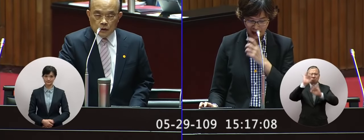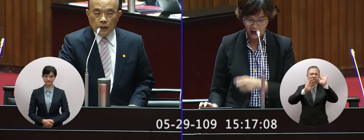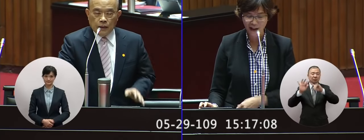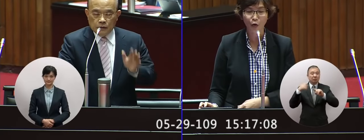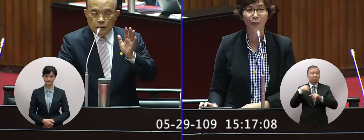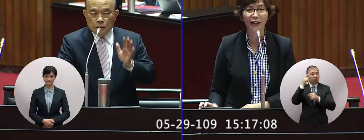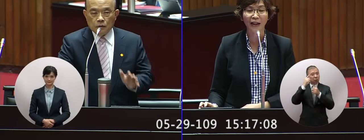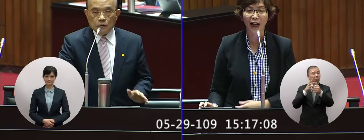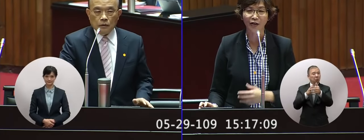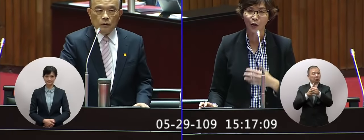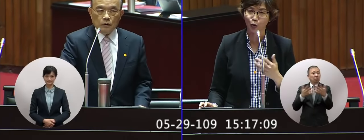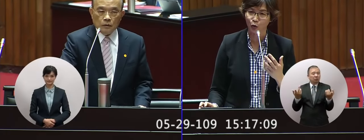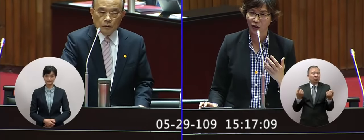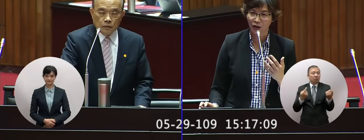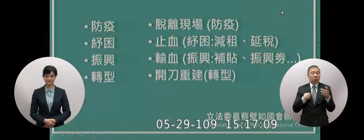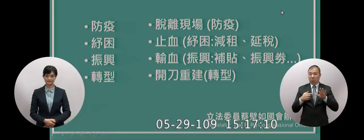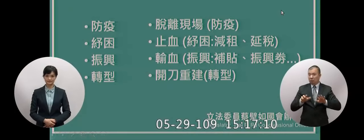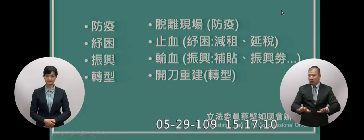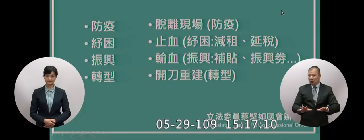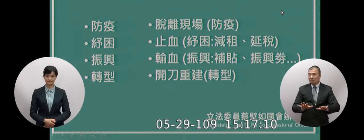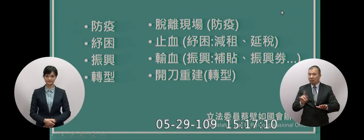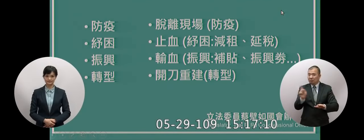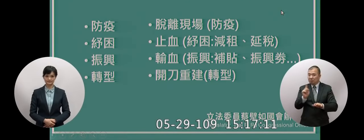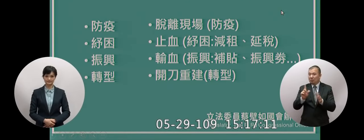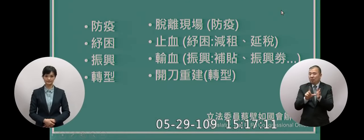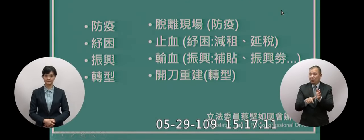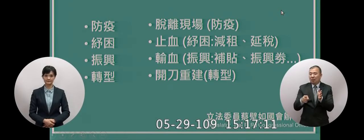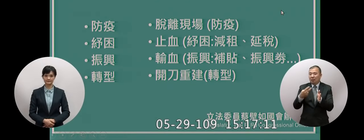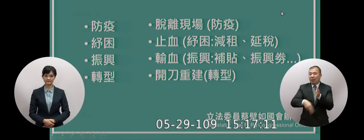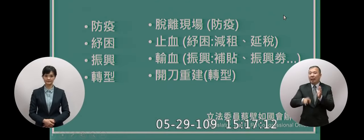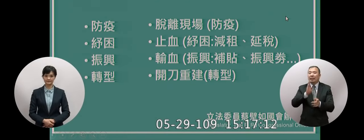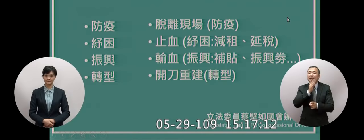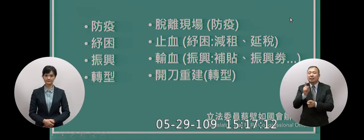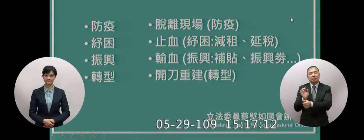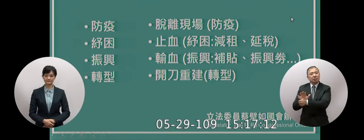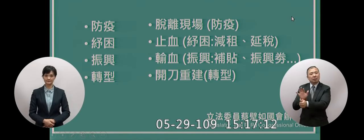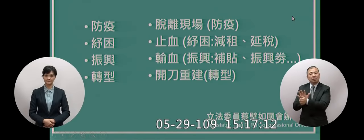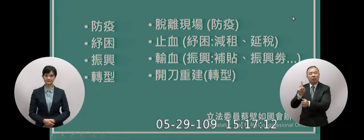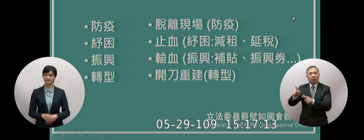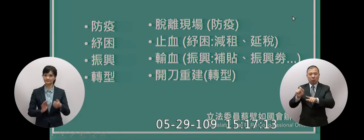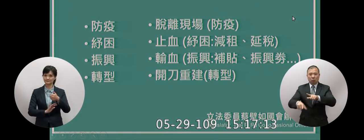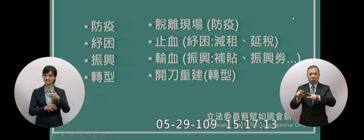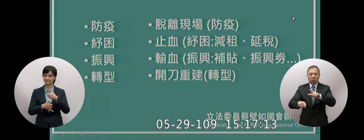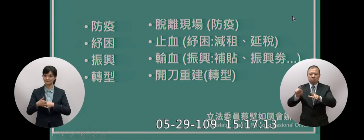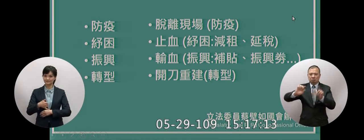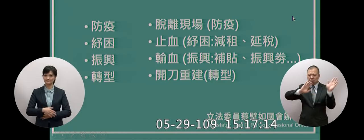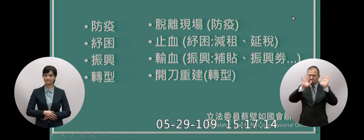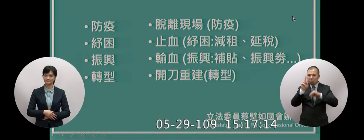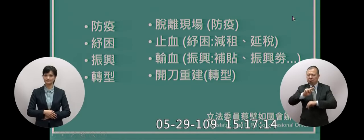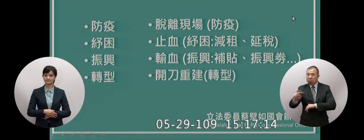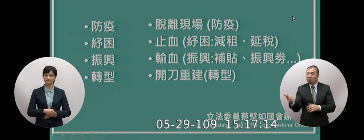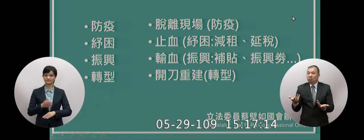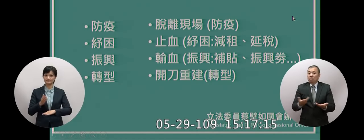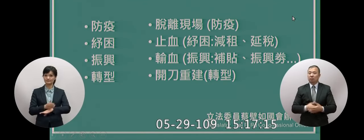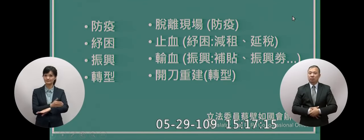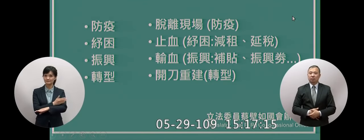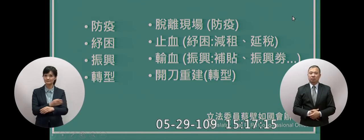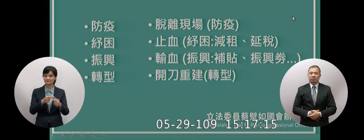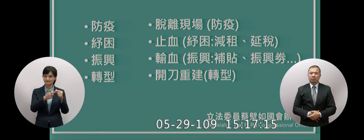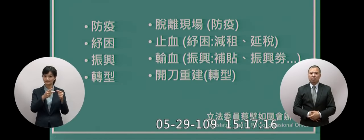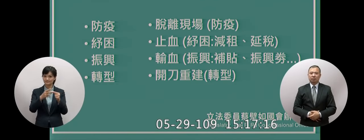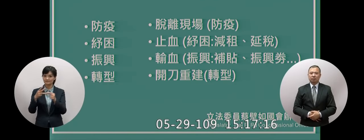阶段呢？还是我们应该要进入重建、企业转型的阶段？ 委员，这三个阶段其实